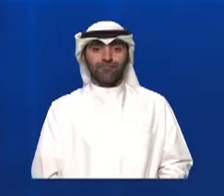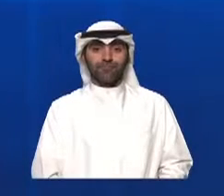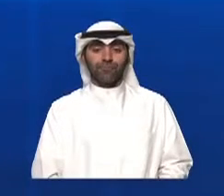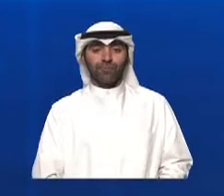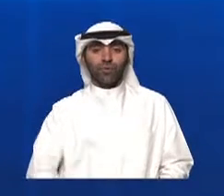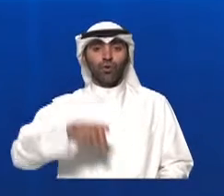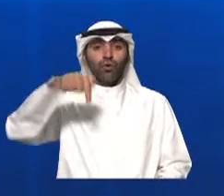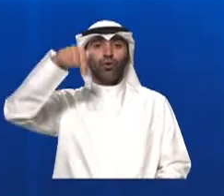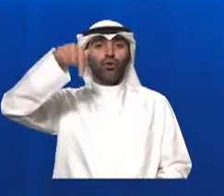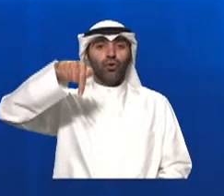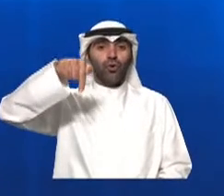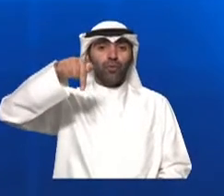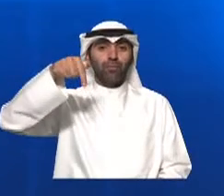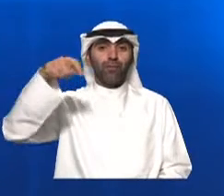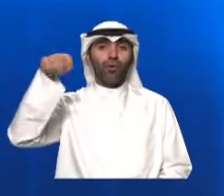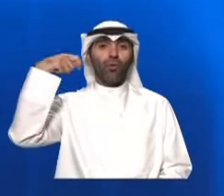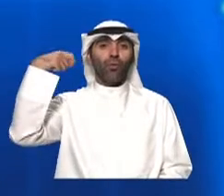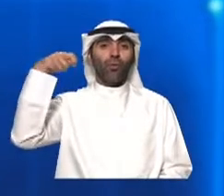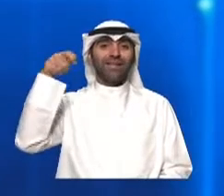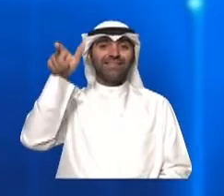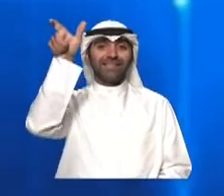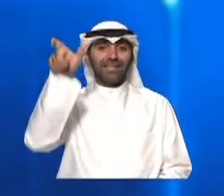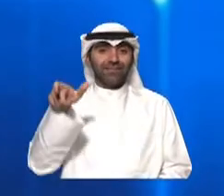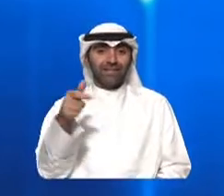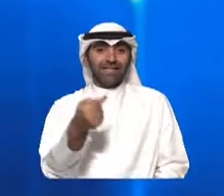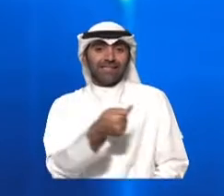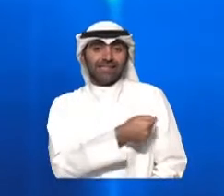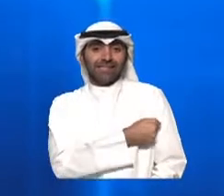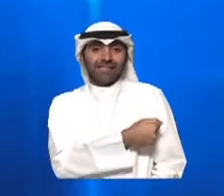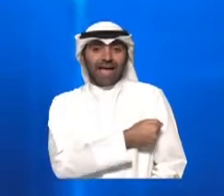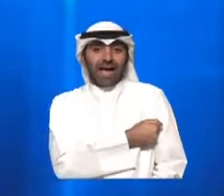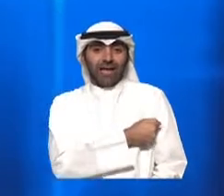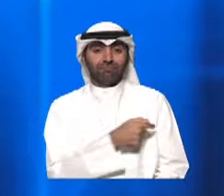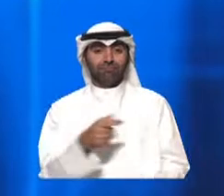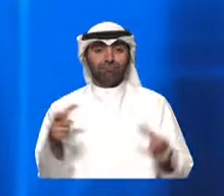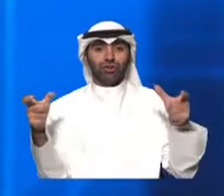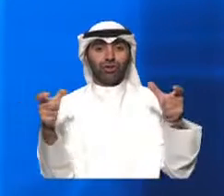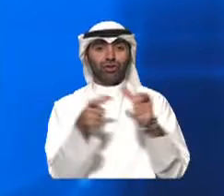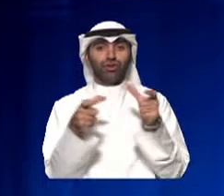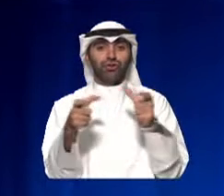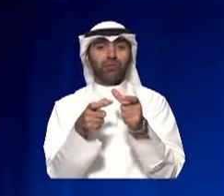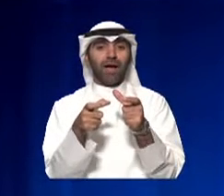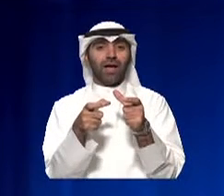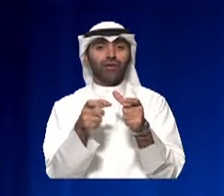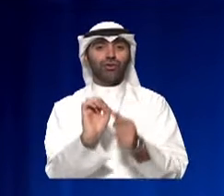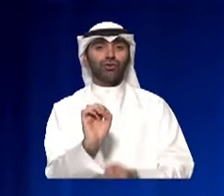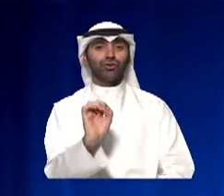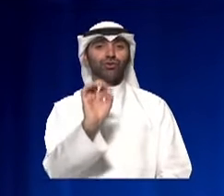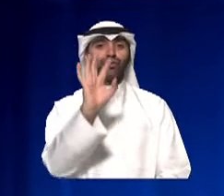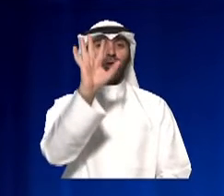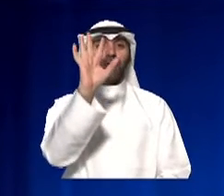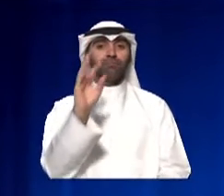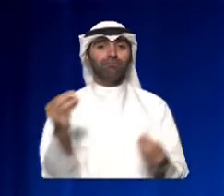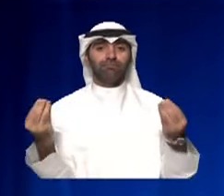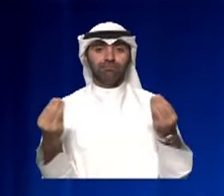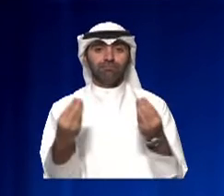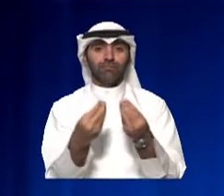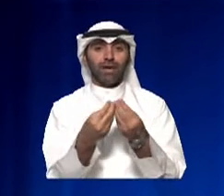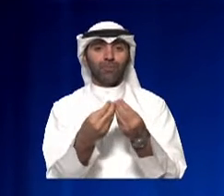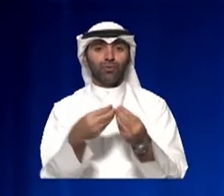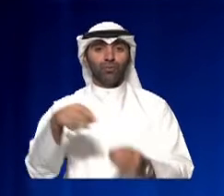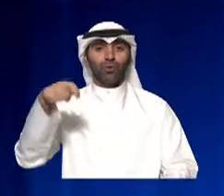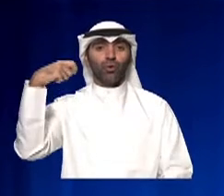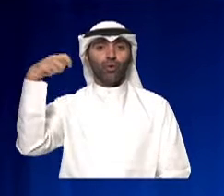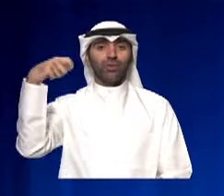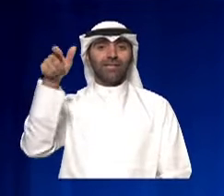شارك معالي وزير الصحة شيخ الدكتور باسل حمود الصباح في الاجتماع الافتراضي لمجلس وزراء الصحة العرب بدورته رقم